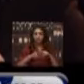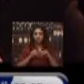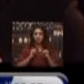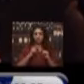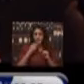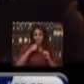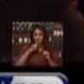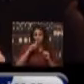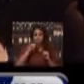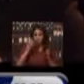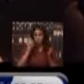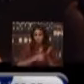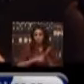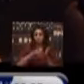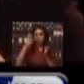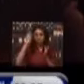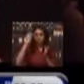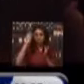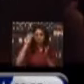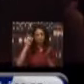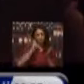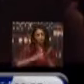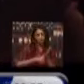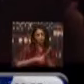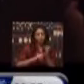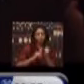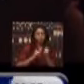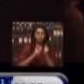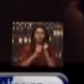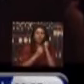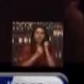مش اكاذيب، يعني حاجات فعلا يعني،